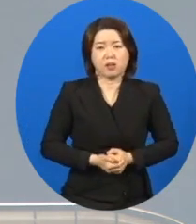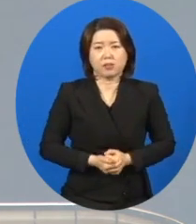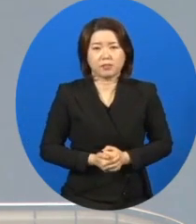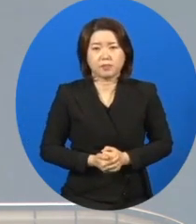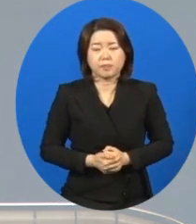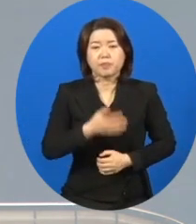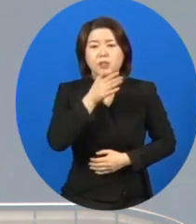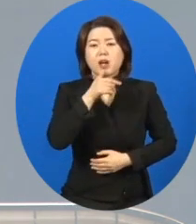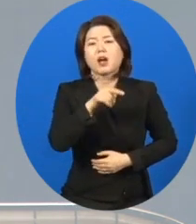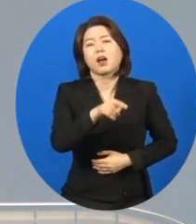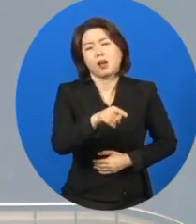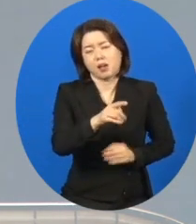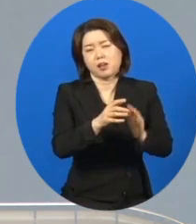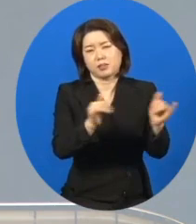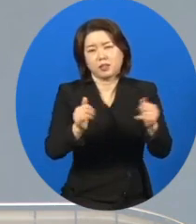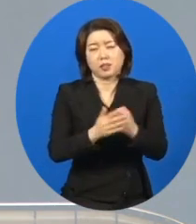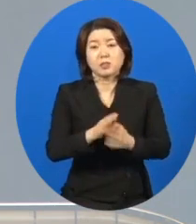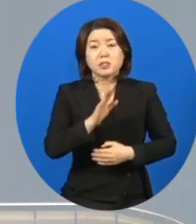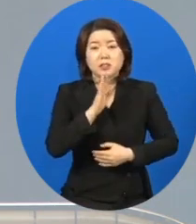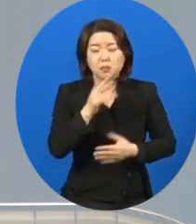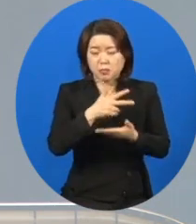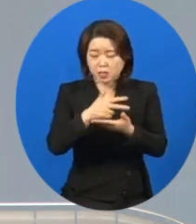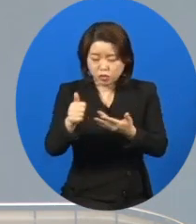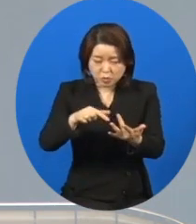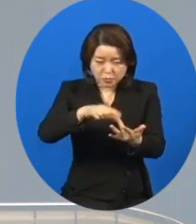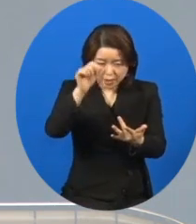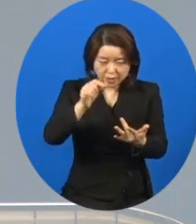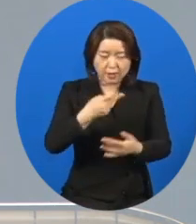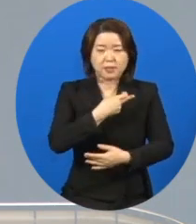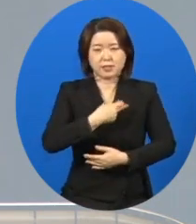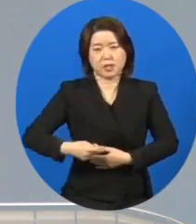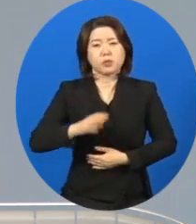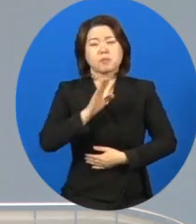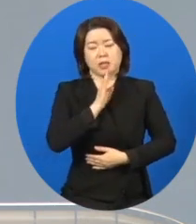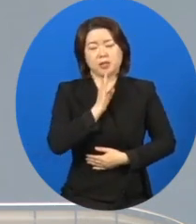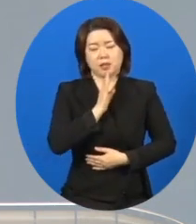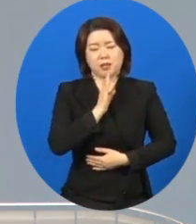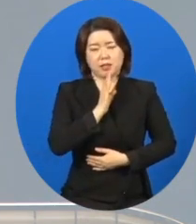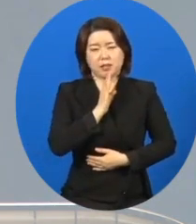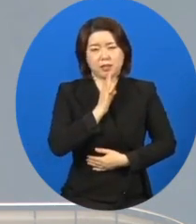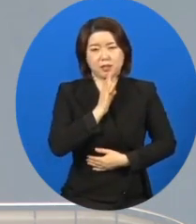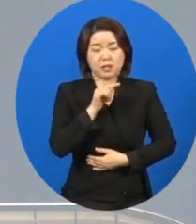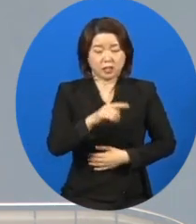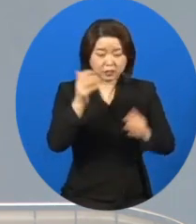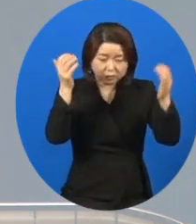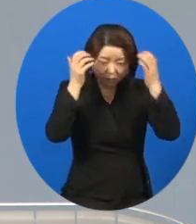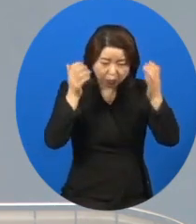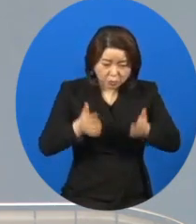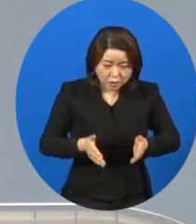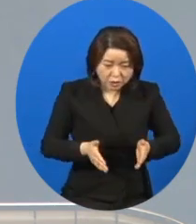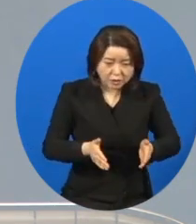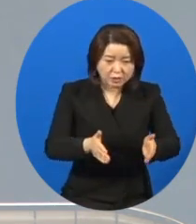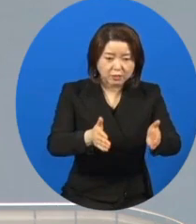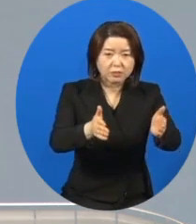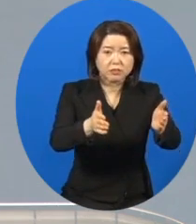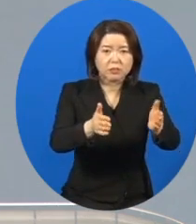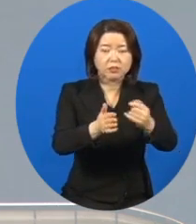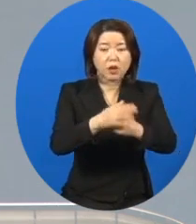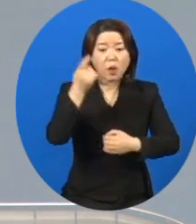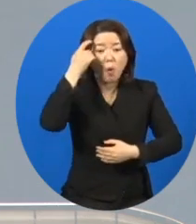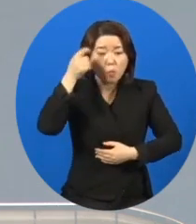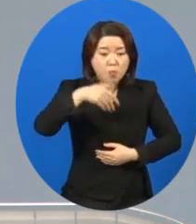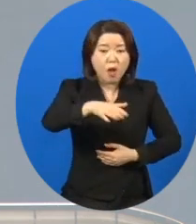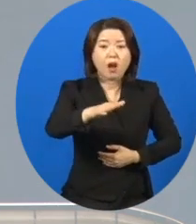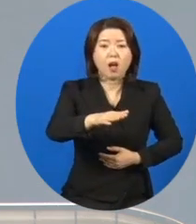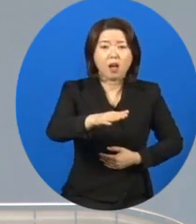아, 이분이 정말 주님이 택한 사도가 맞구나. 그 고난의 길을 왜 갑니까?